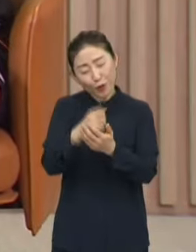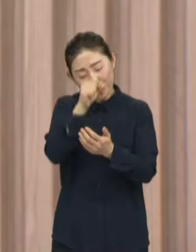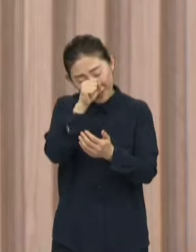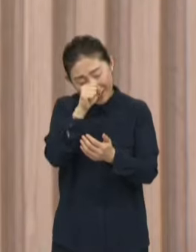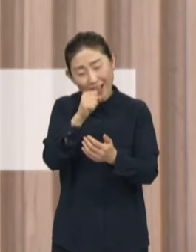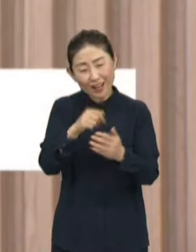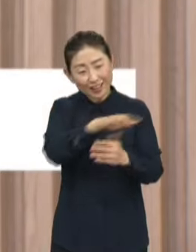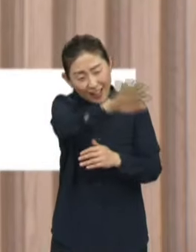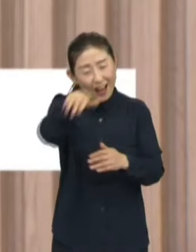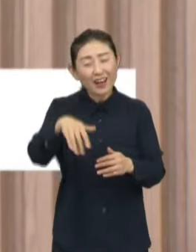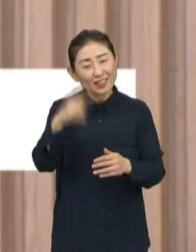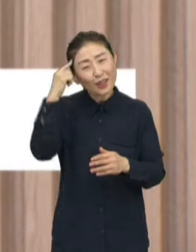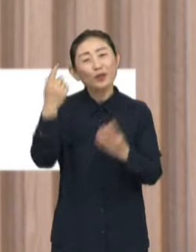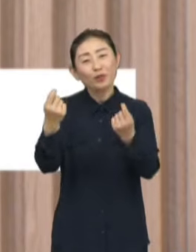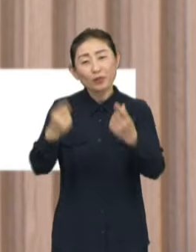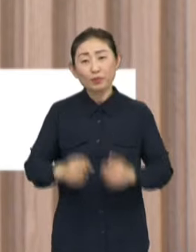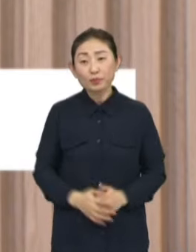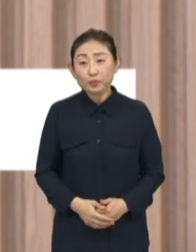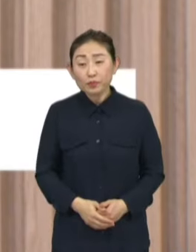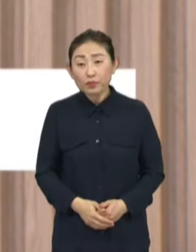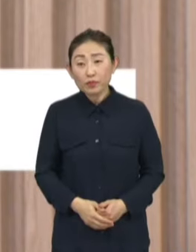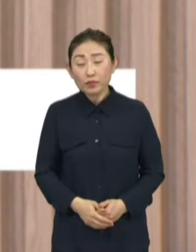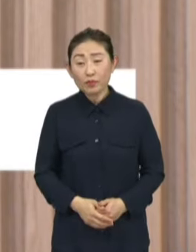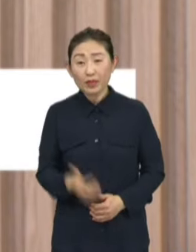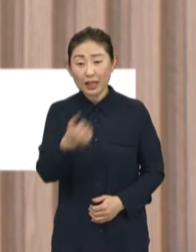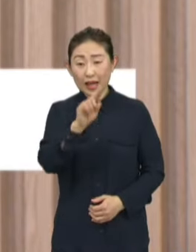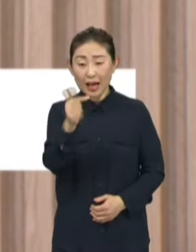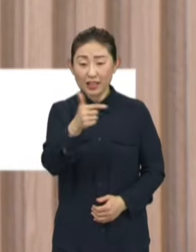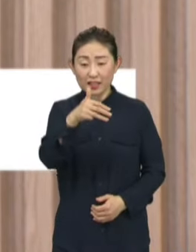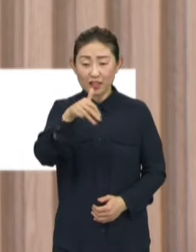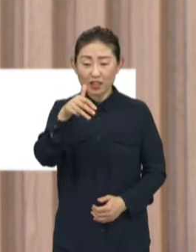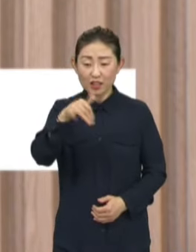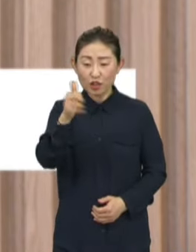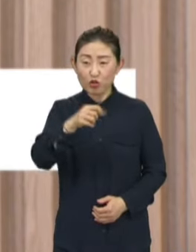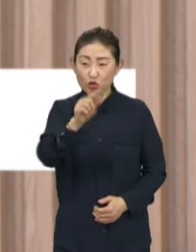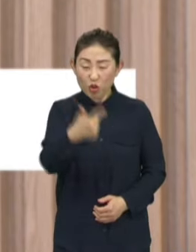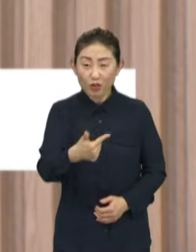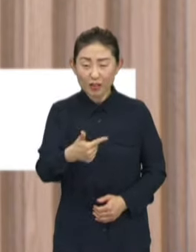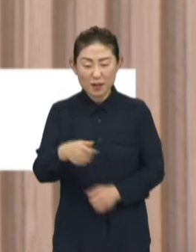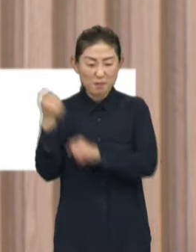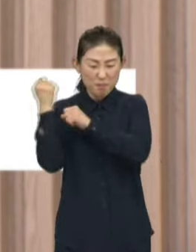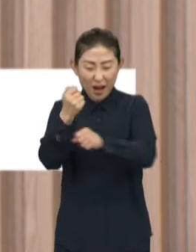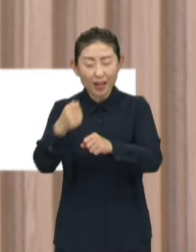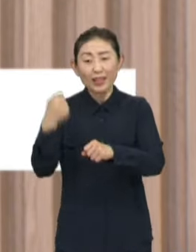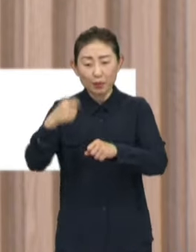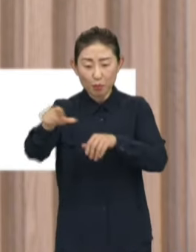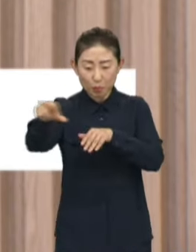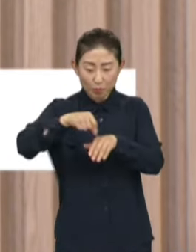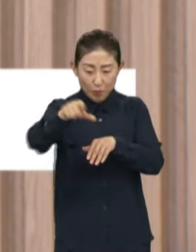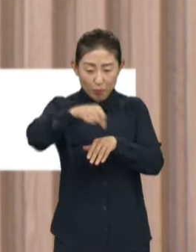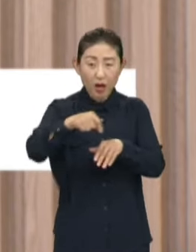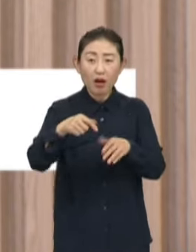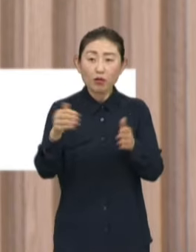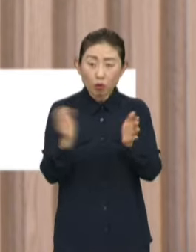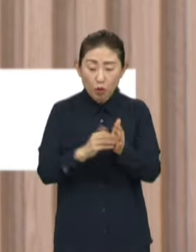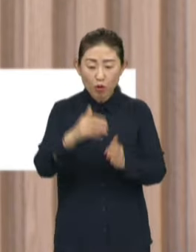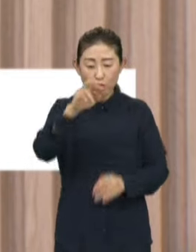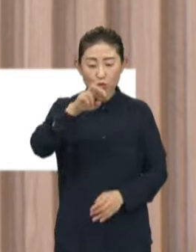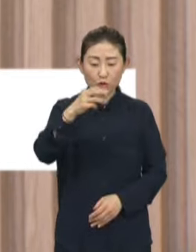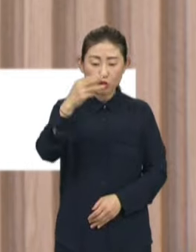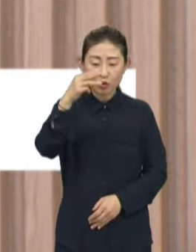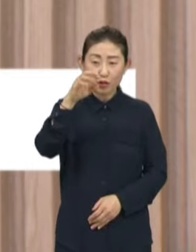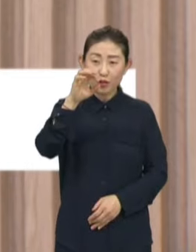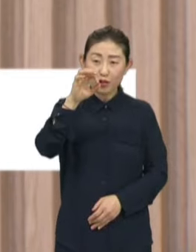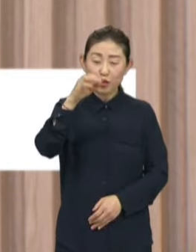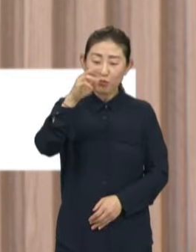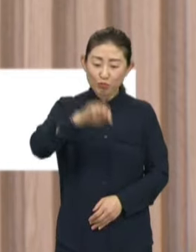선수들도. 유현진 선수는 물론이고 강타자 안치홍 등 선수 보강도 탄탄히 됐고 노시안과 문동주 등 신인들의